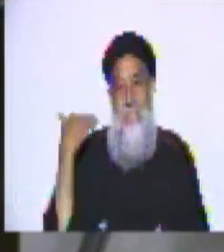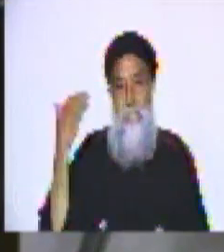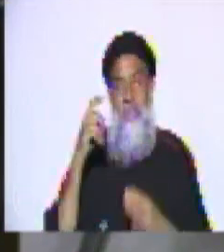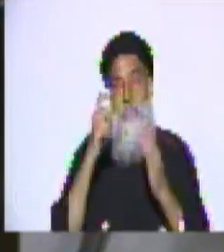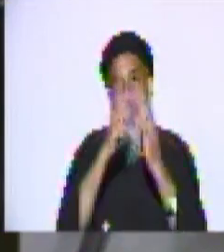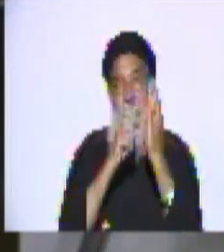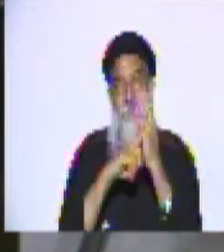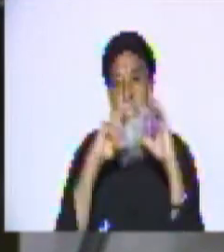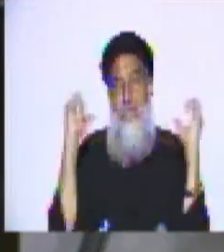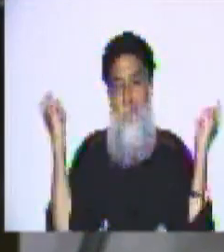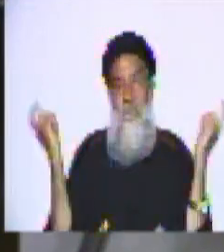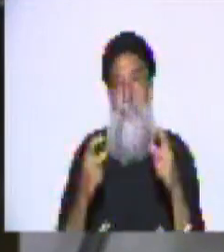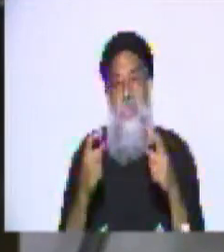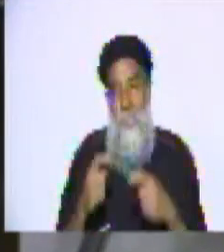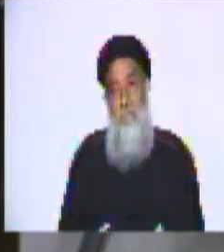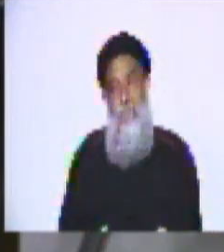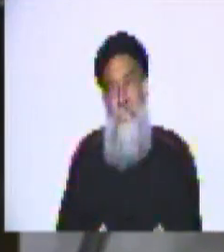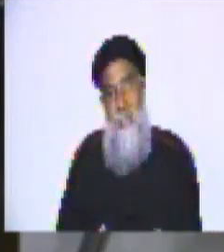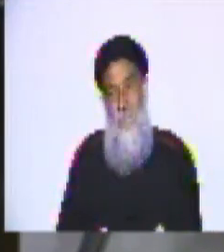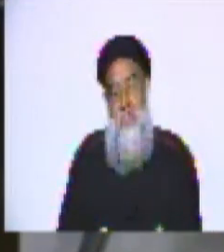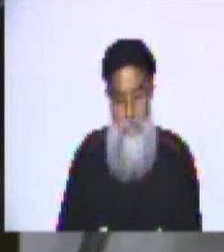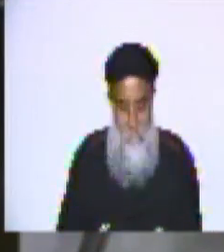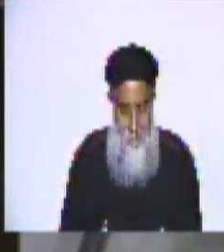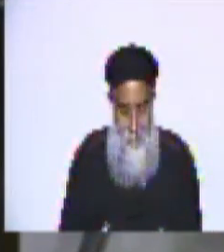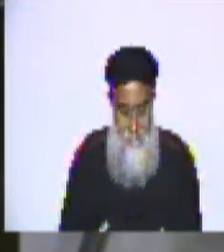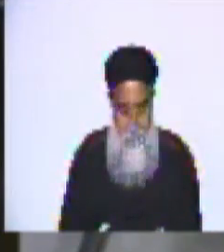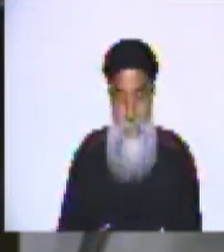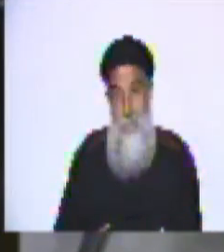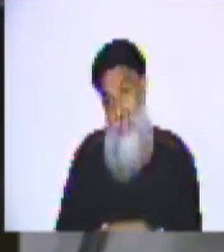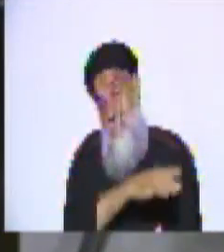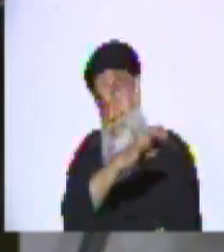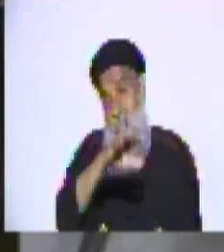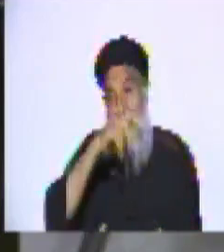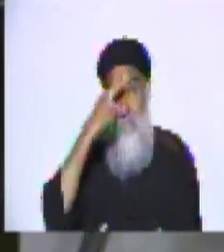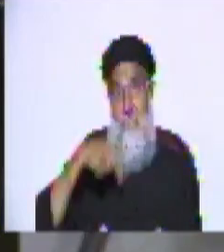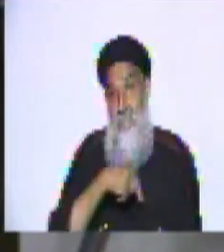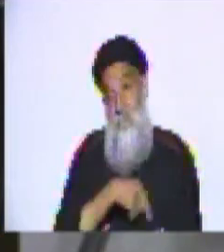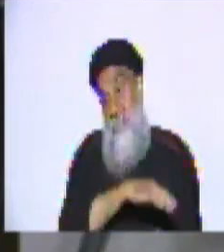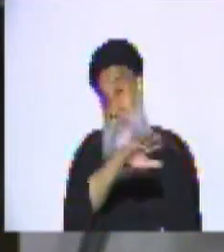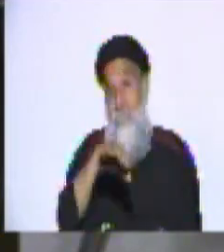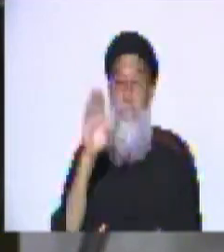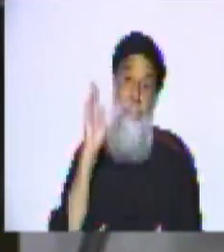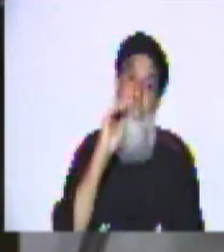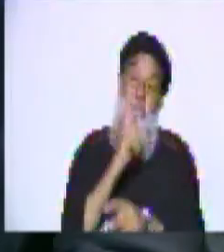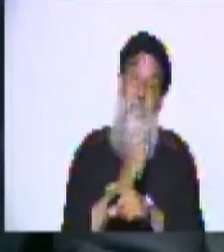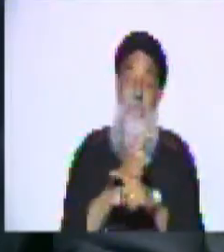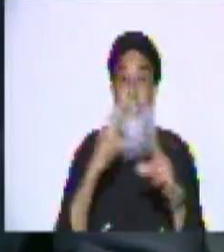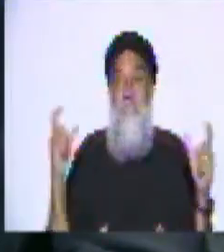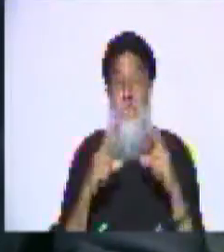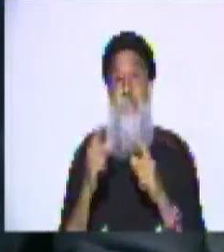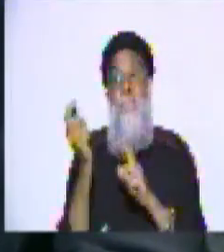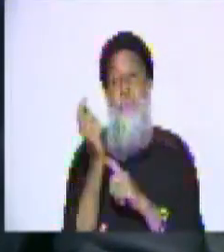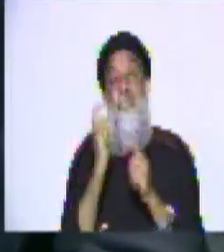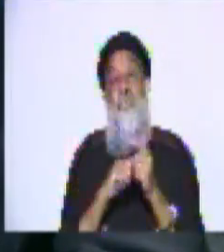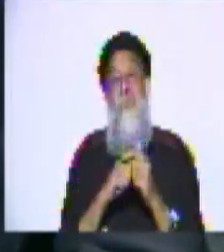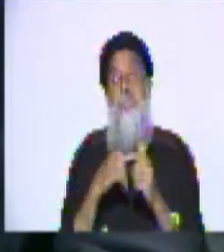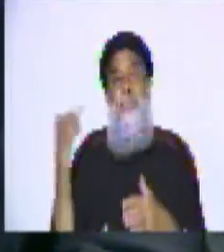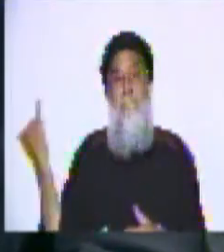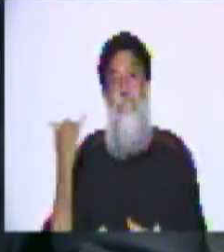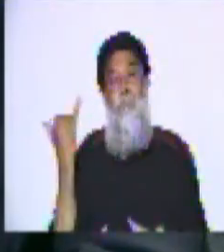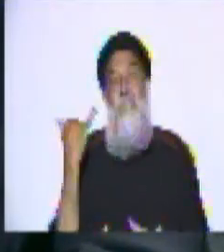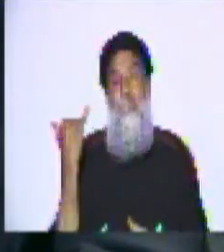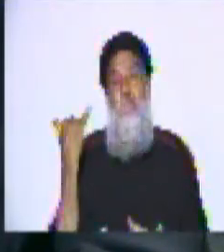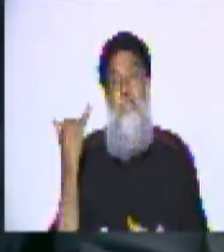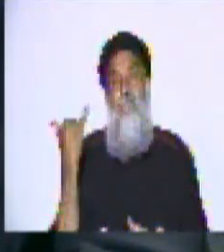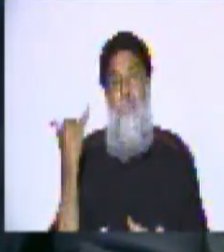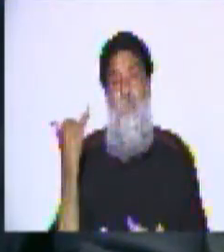قوانين المجامع. طبعا المجامع بقوانينها كله طبعا. السيد المسيح اهتم بالعقيدة